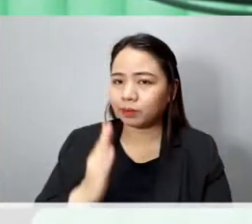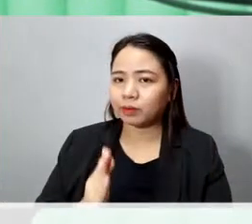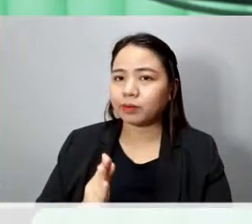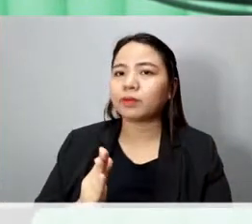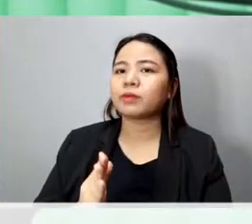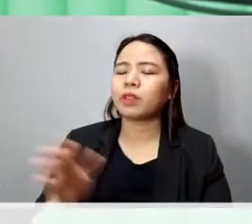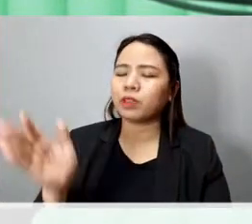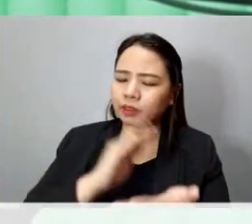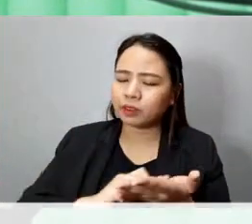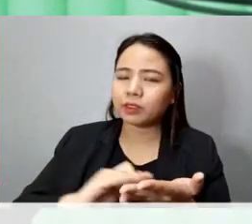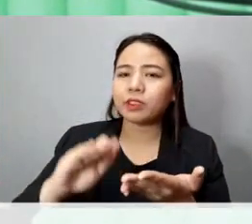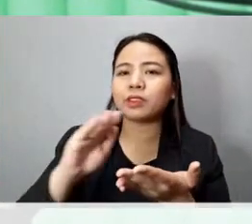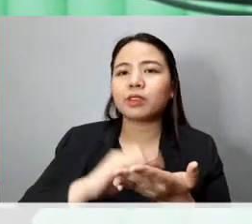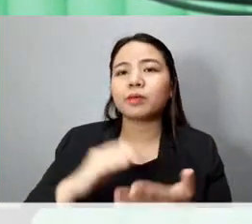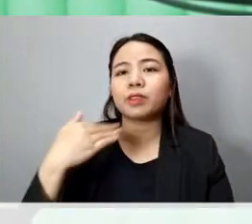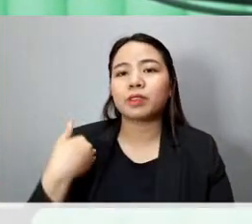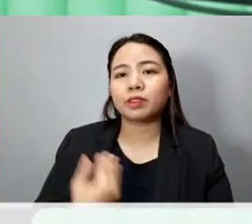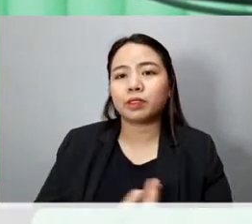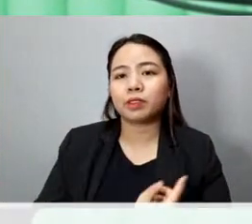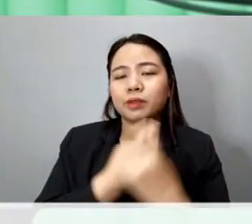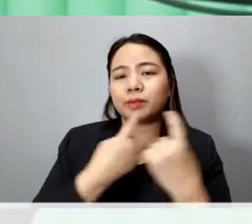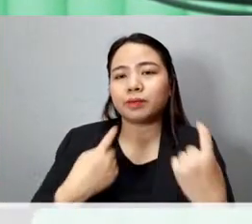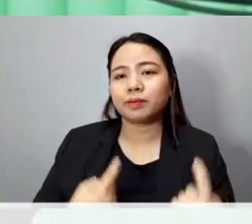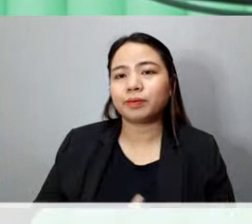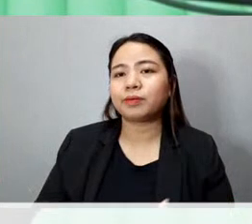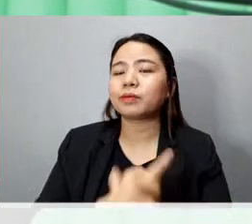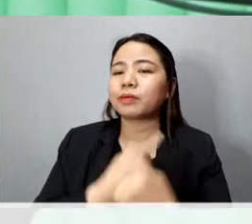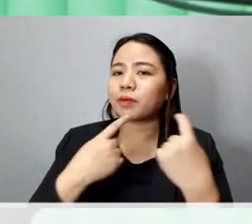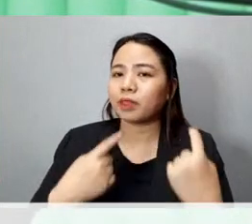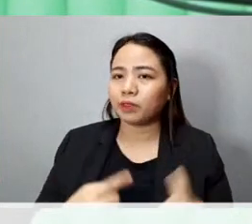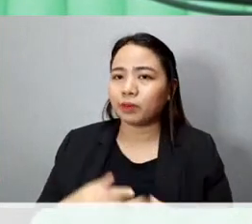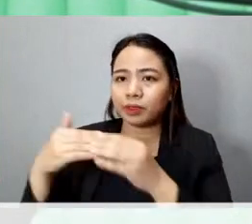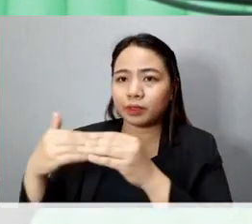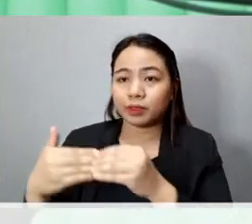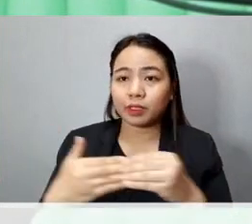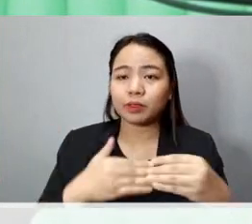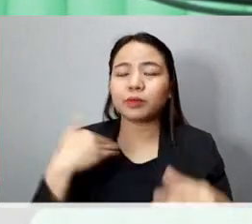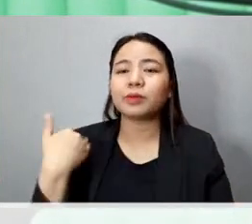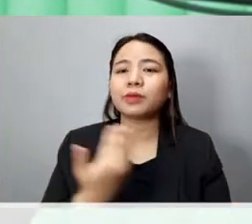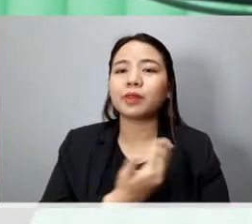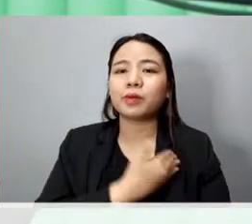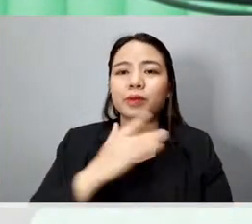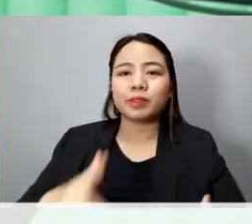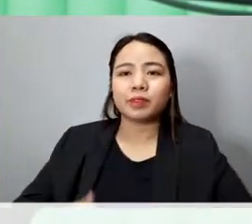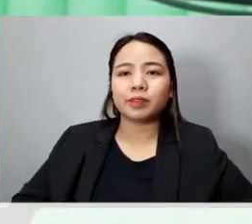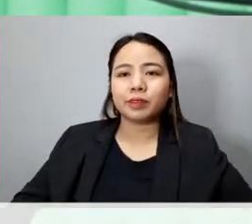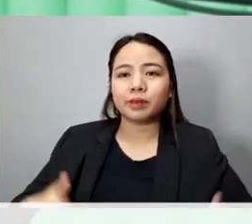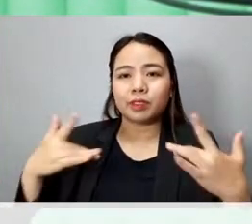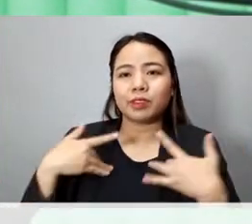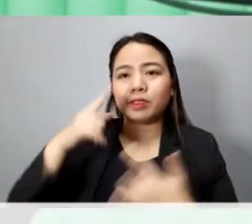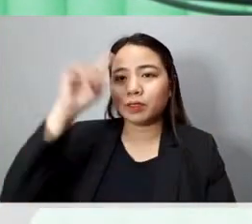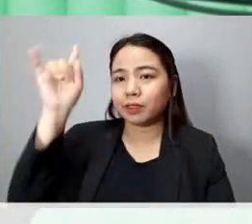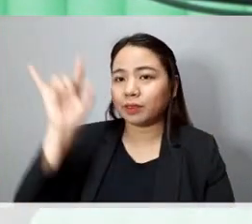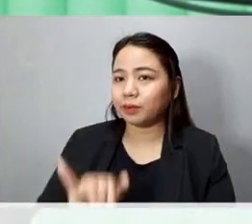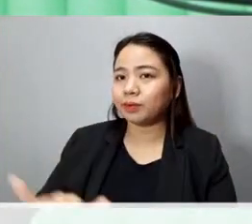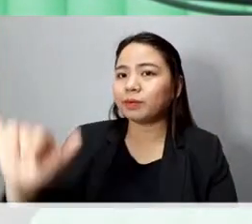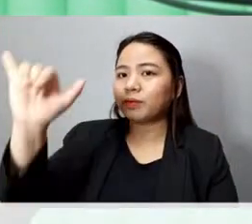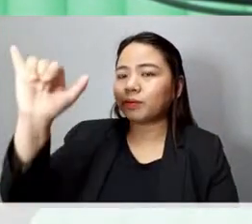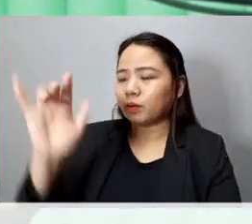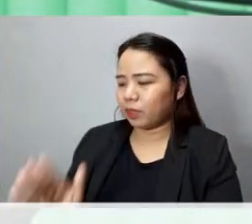patawarin tayo sa ating mga kasalanan, at patnubayan tayo sa buhay na walang hanggan.